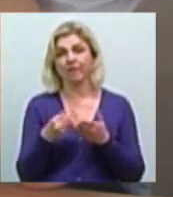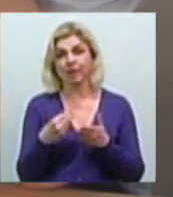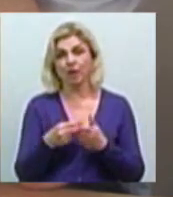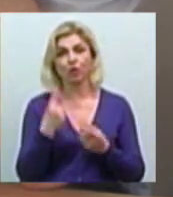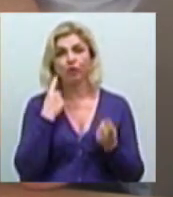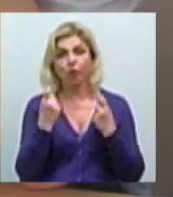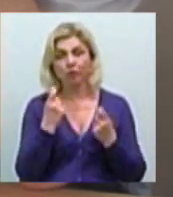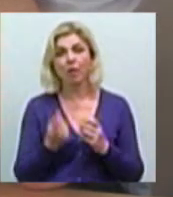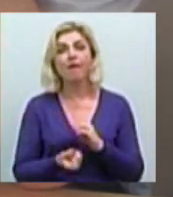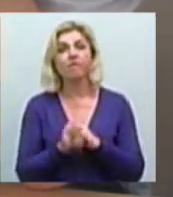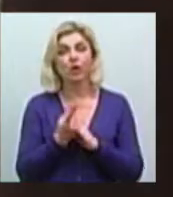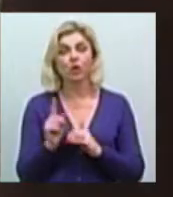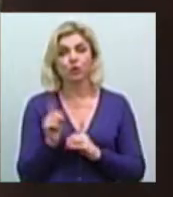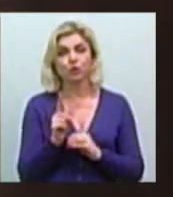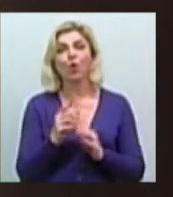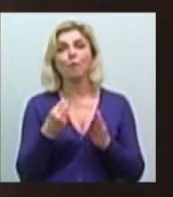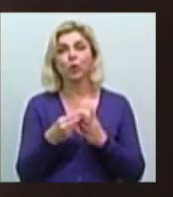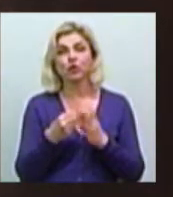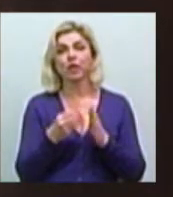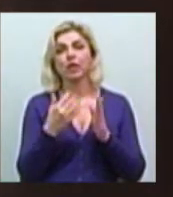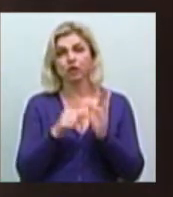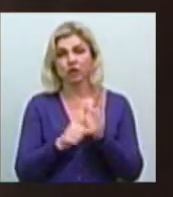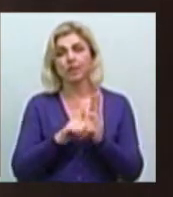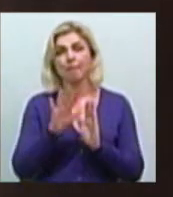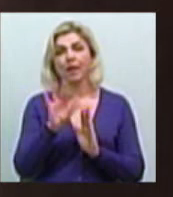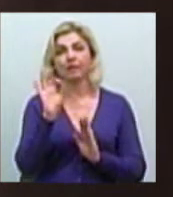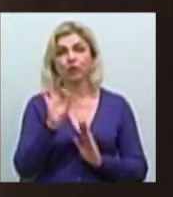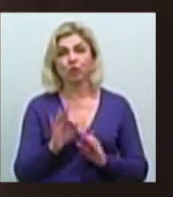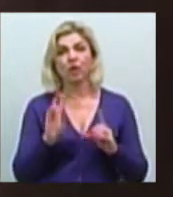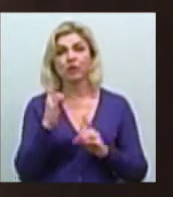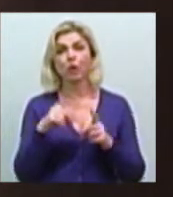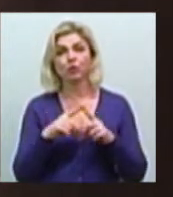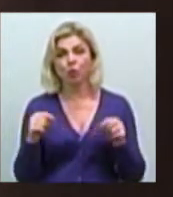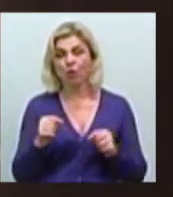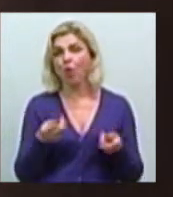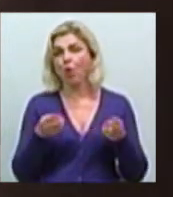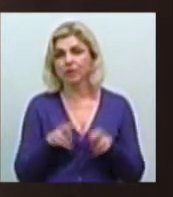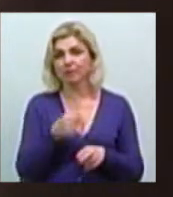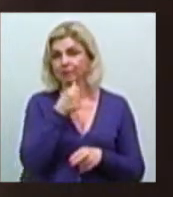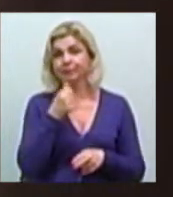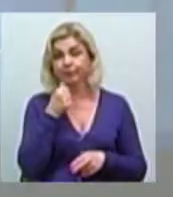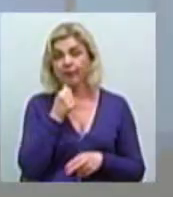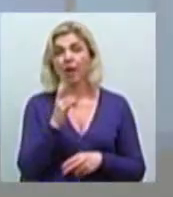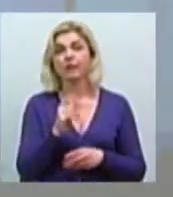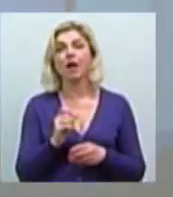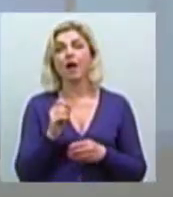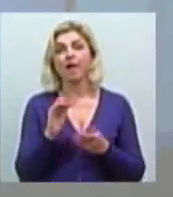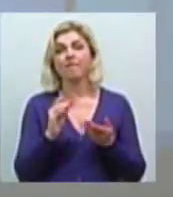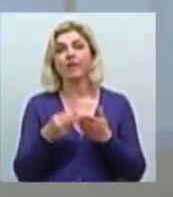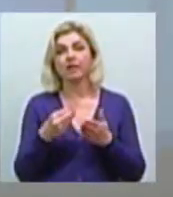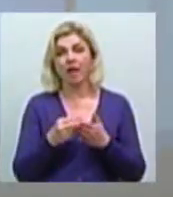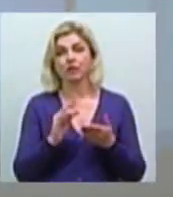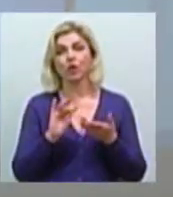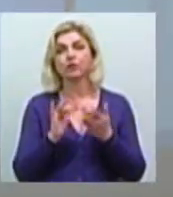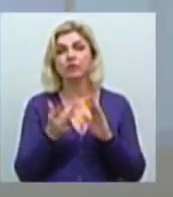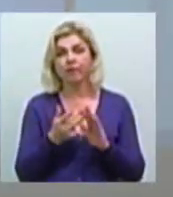що бюджети 65% миколаївських шкіл залишаються непрозорими. На фінансових сторінках